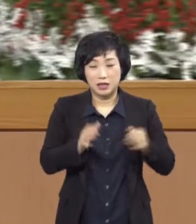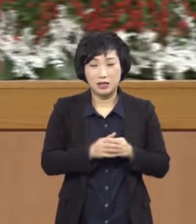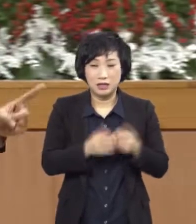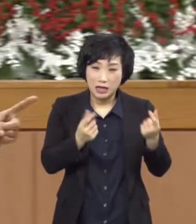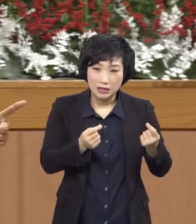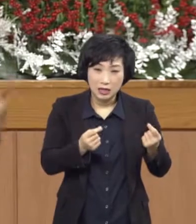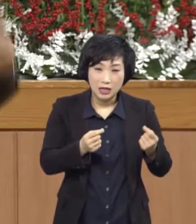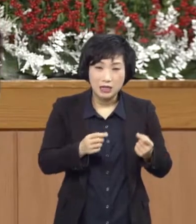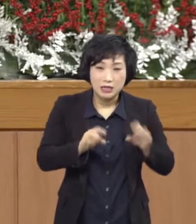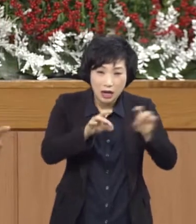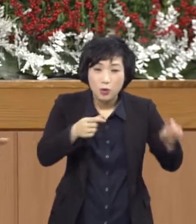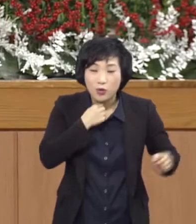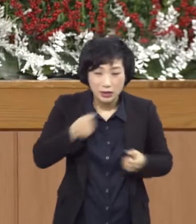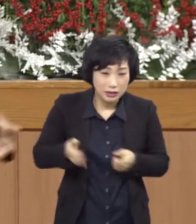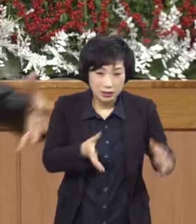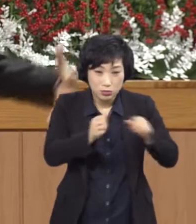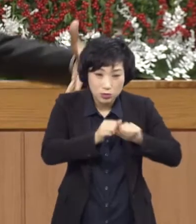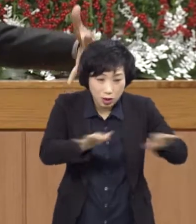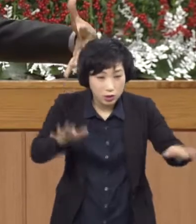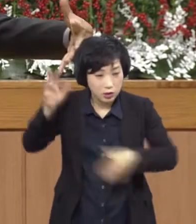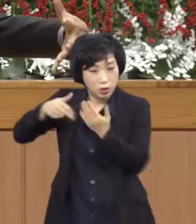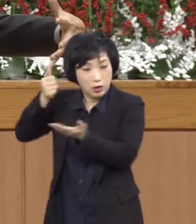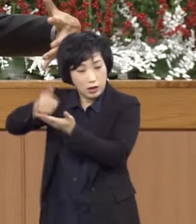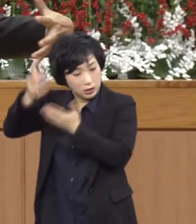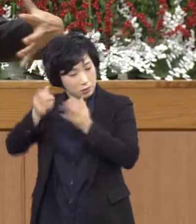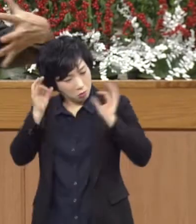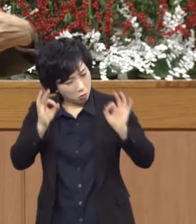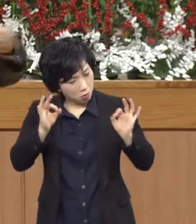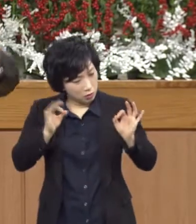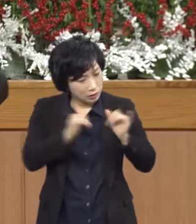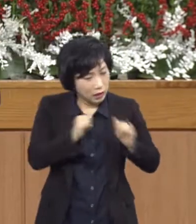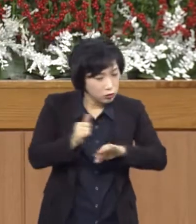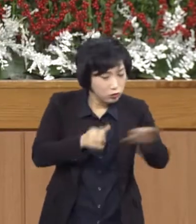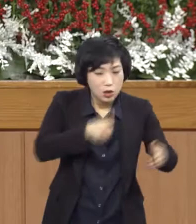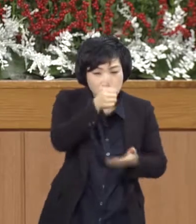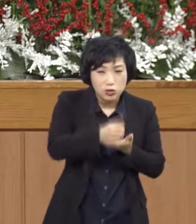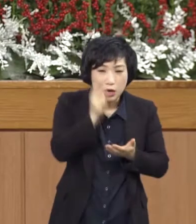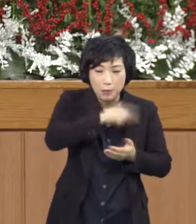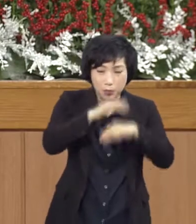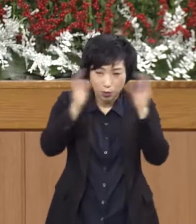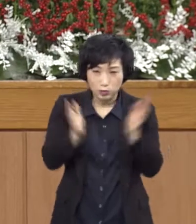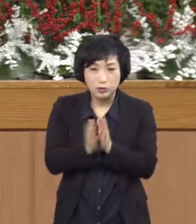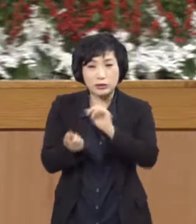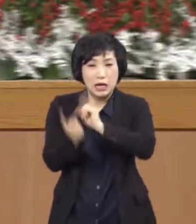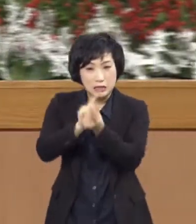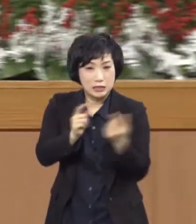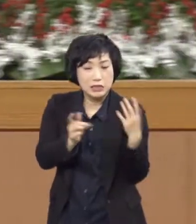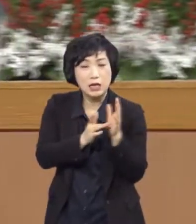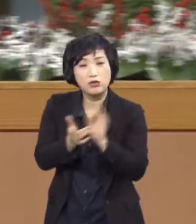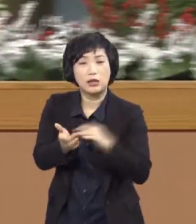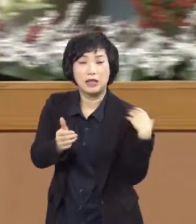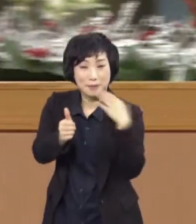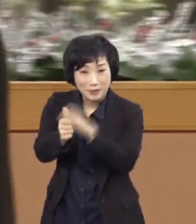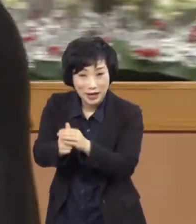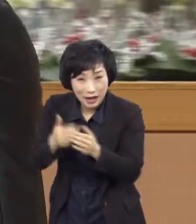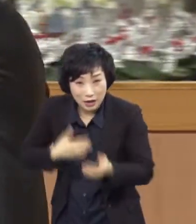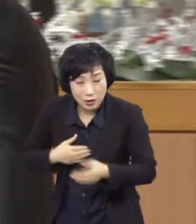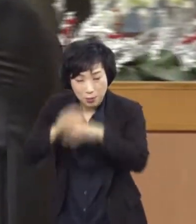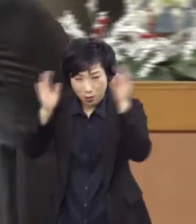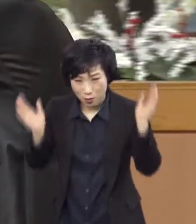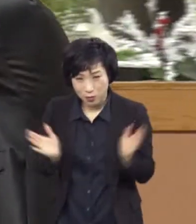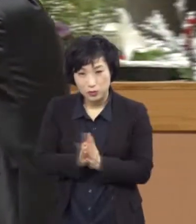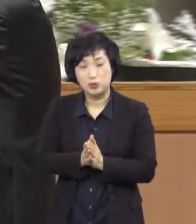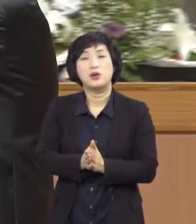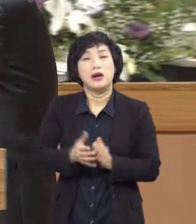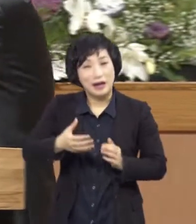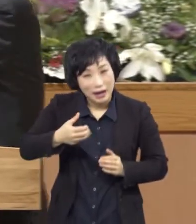그에게 담당시키셨도다. 통째로 가지시는 여러분 되시기를 주님 이름으로 축원합니다.